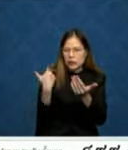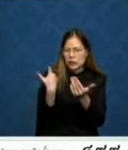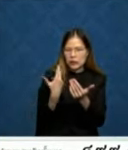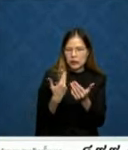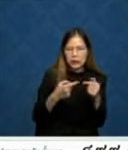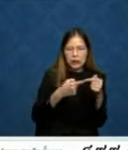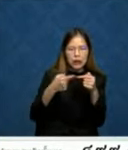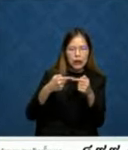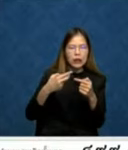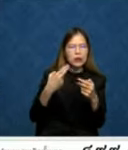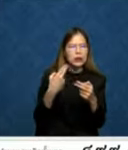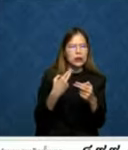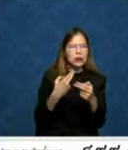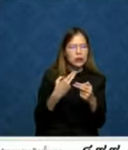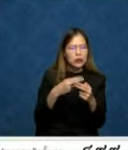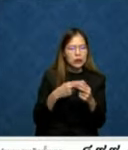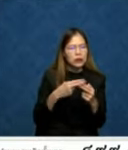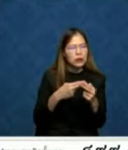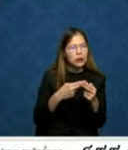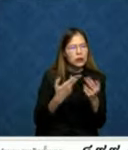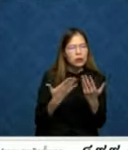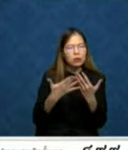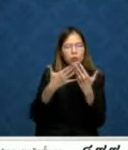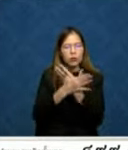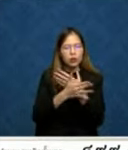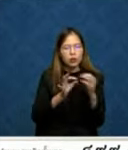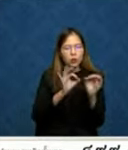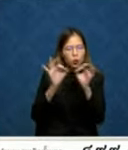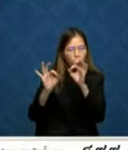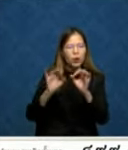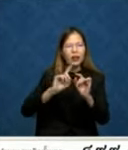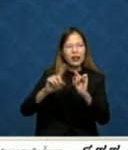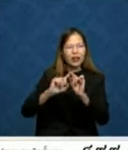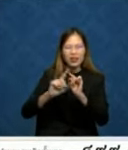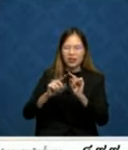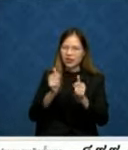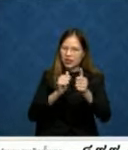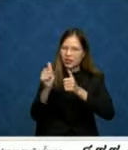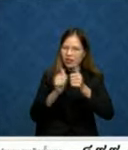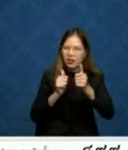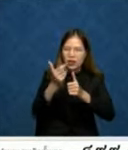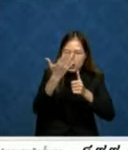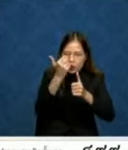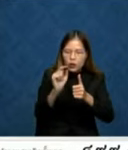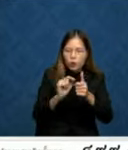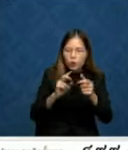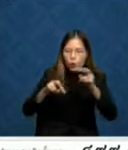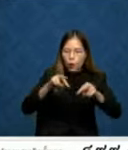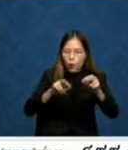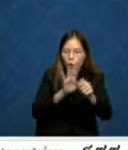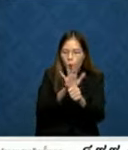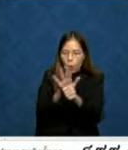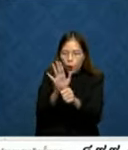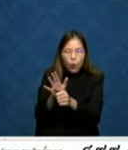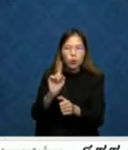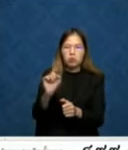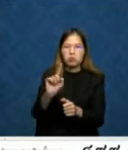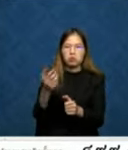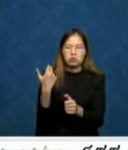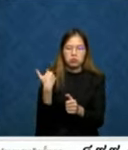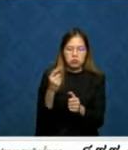ค้าบางส่วนการแข่งขันในตลาดจะได้ไม่น้อยลงไปกว่าเดิมยิ่งไปกว่านั้นจะต้องมีการเฝ้าระวังไม่ให้เกิดการกระ